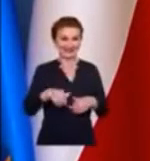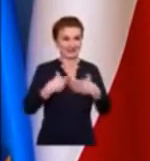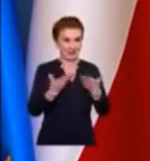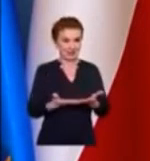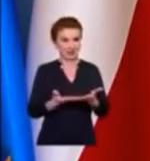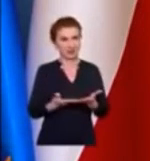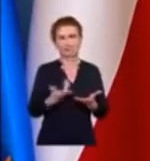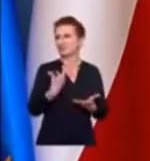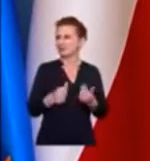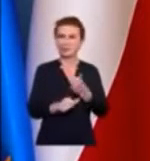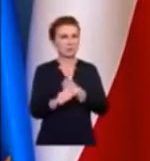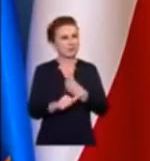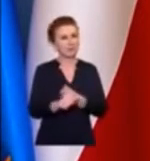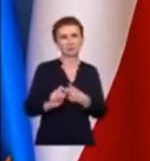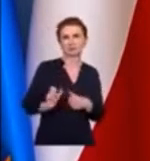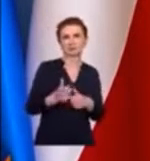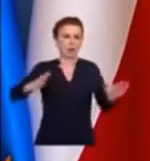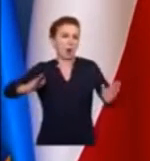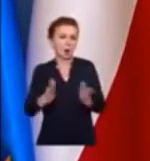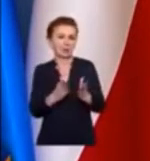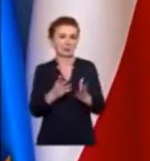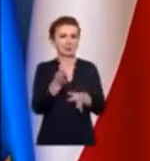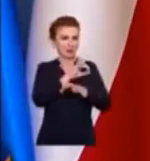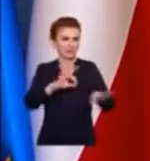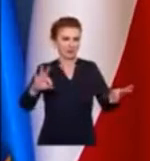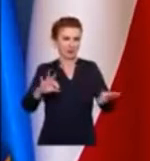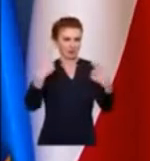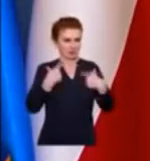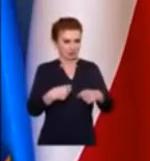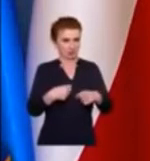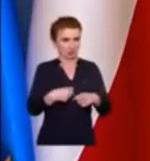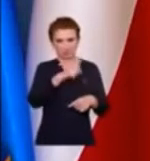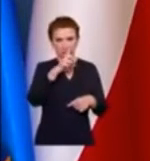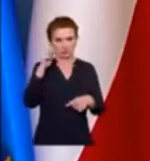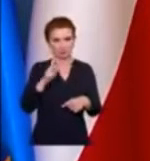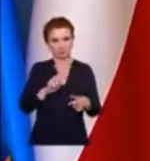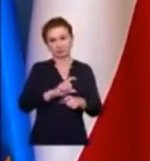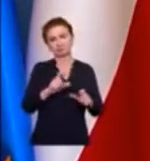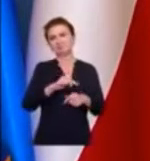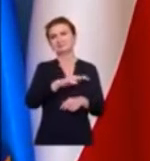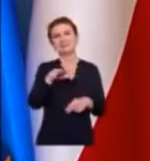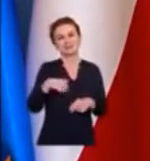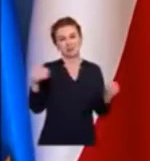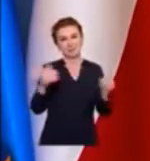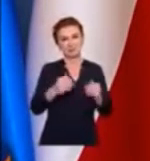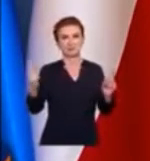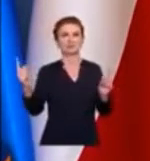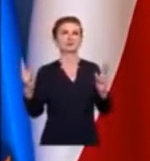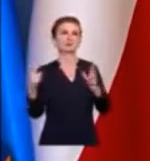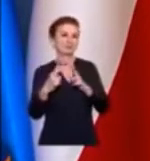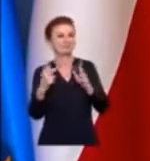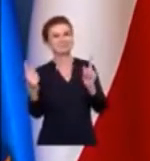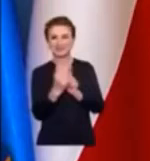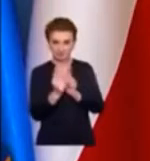jakiejś chęci ograniczenia wolności czy naszych możliwości spotkań. One są podyktowane troską o